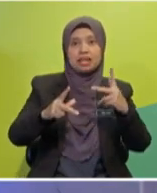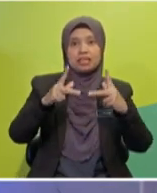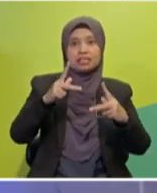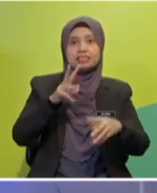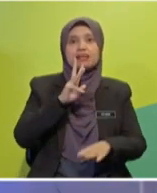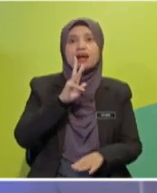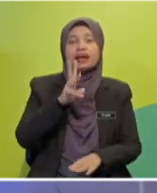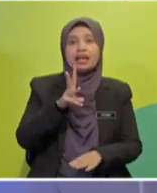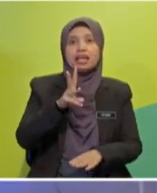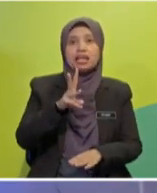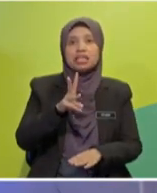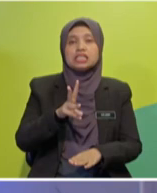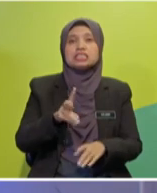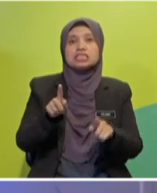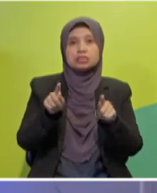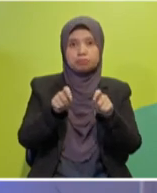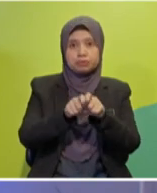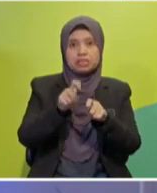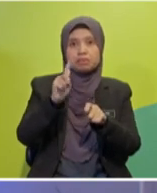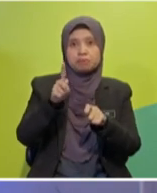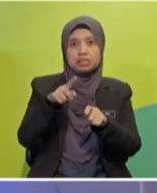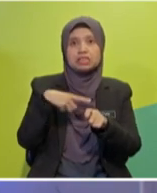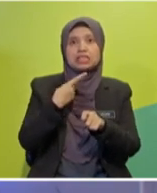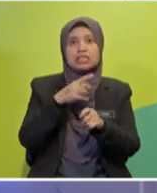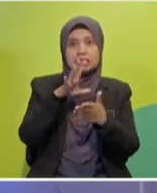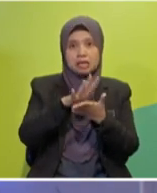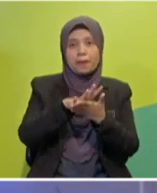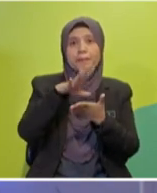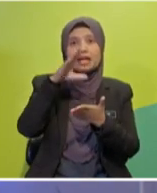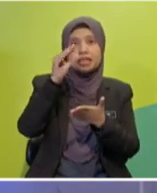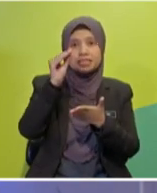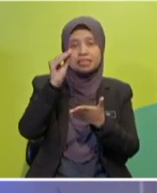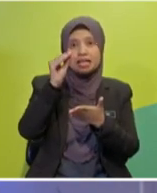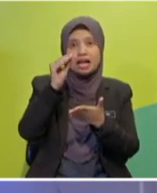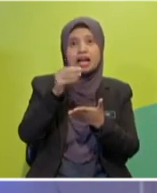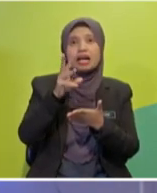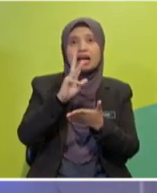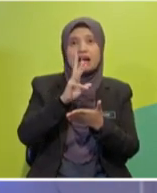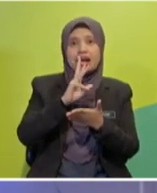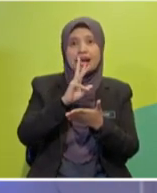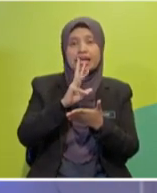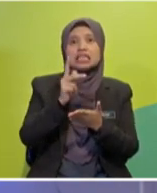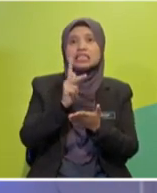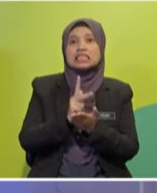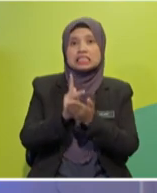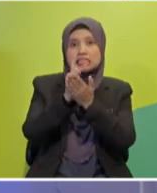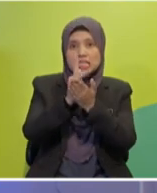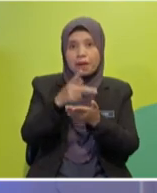air. Seperti mana kita belajar kenderaan darat, ada kereta. Jadi dekat air pun ada juga kenderaan dia.